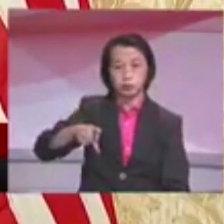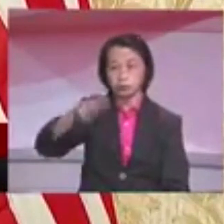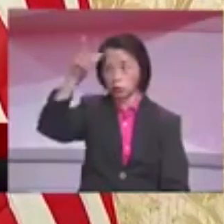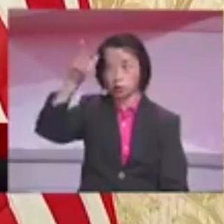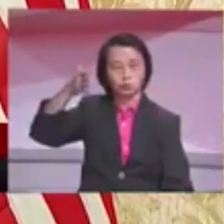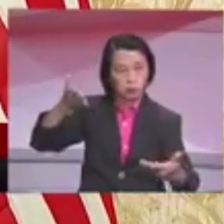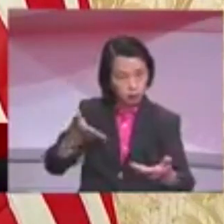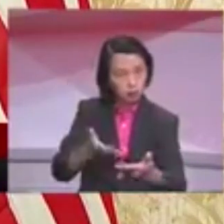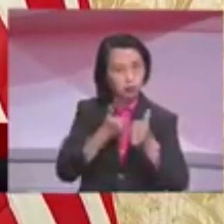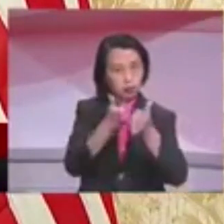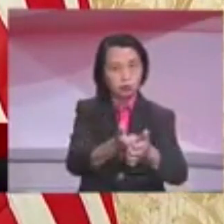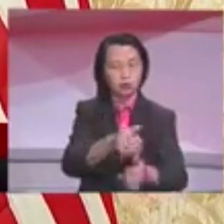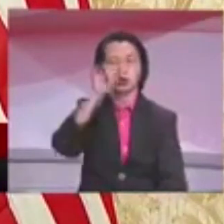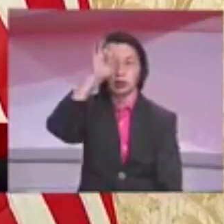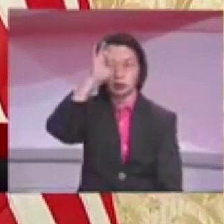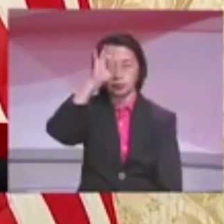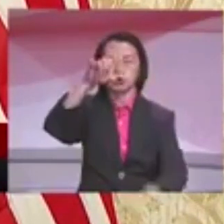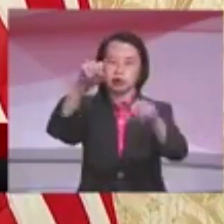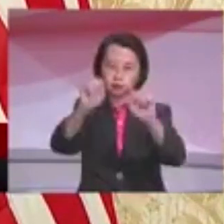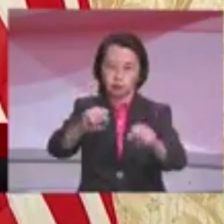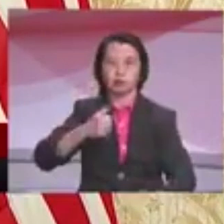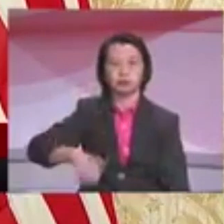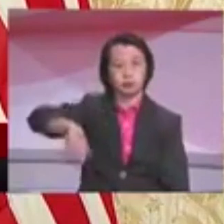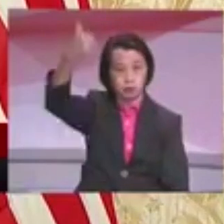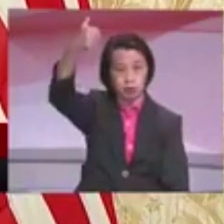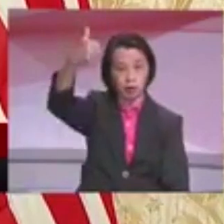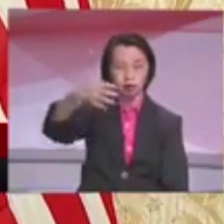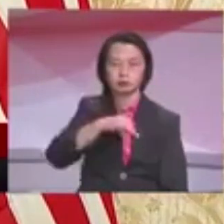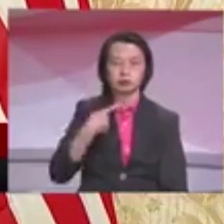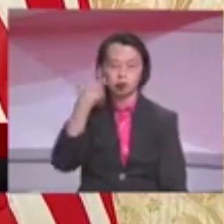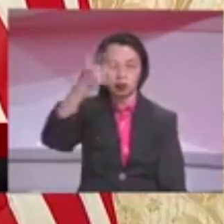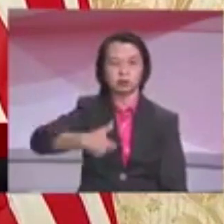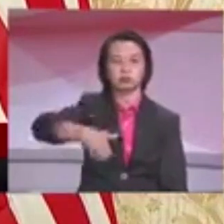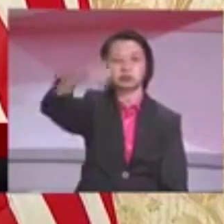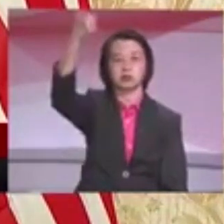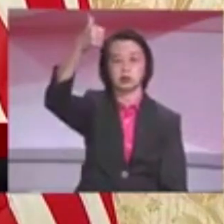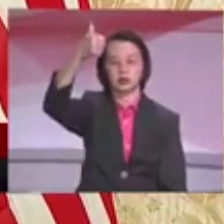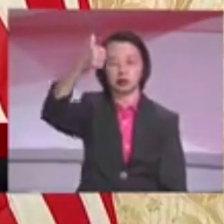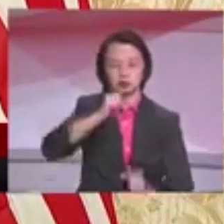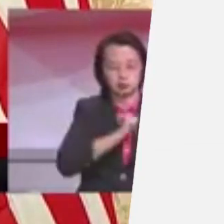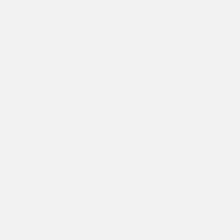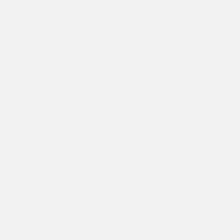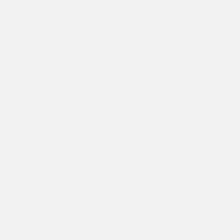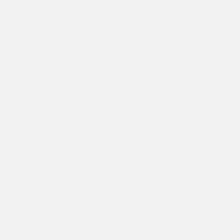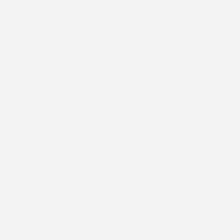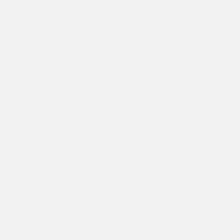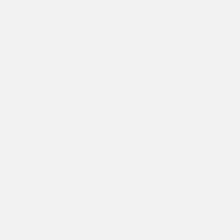kerajaan. InsyaAllah kita pasti akan menang, dan kita akan menang secara bersama-sama.